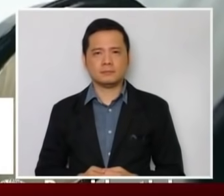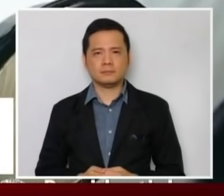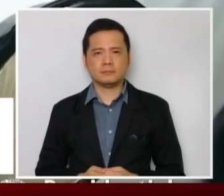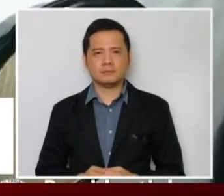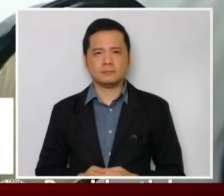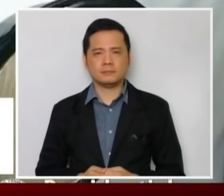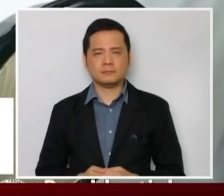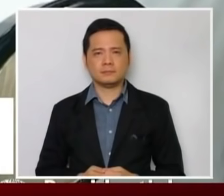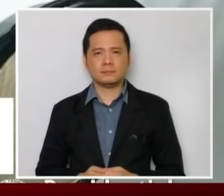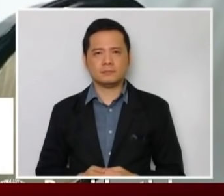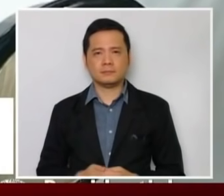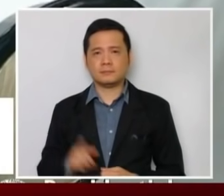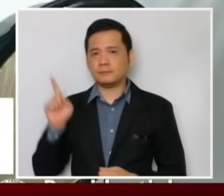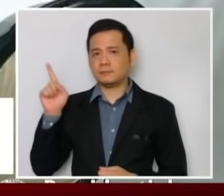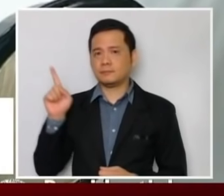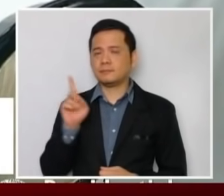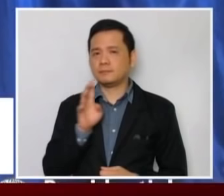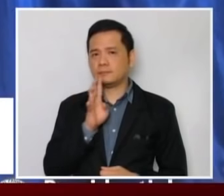I am